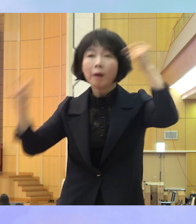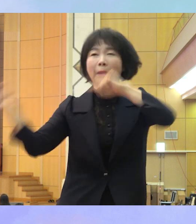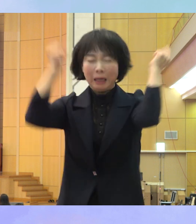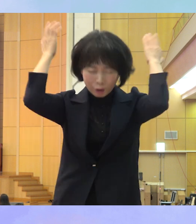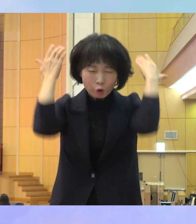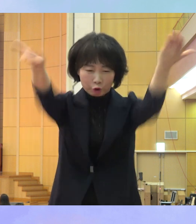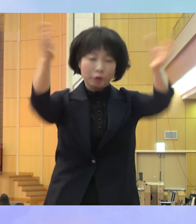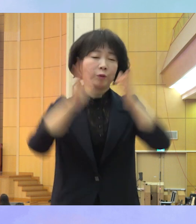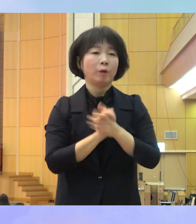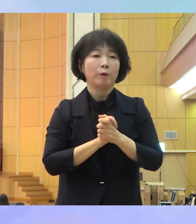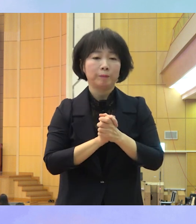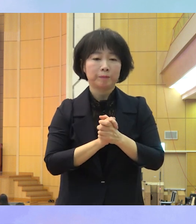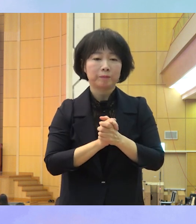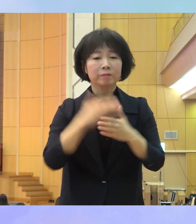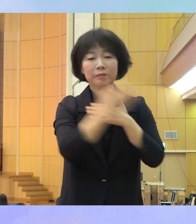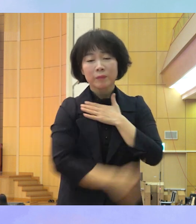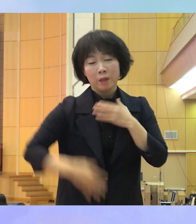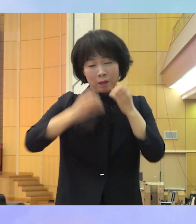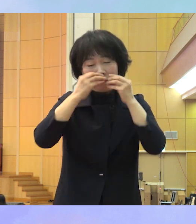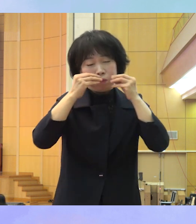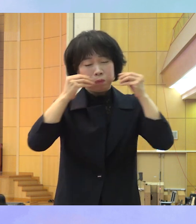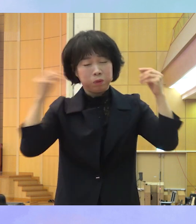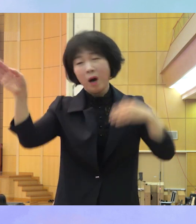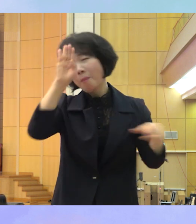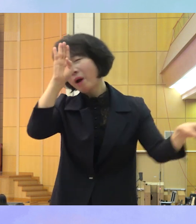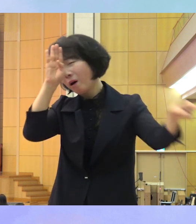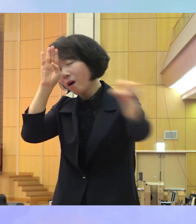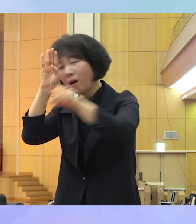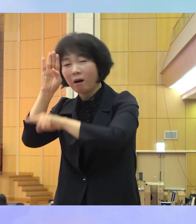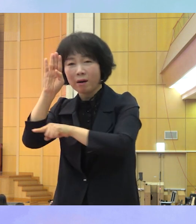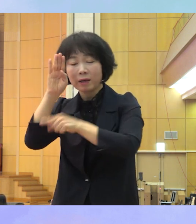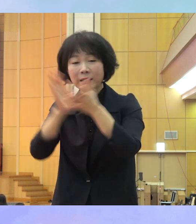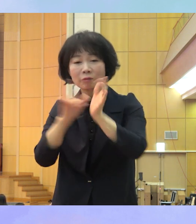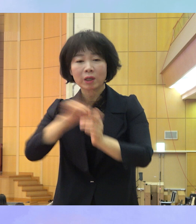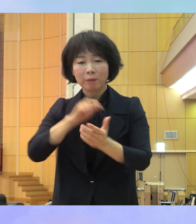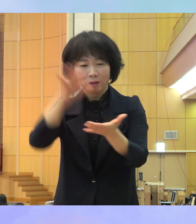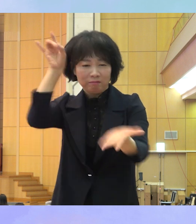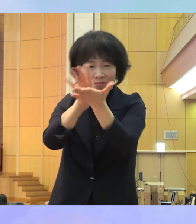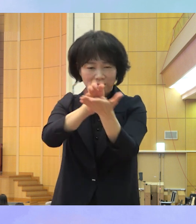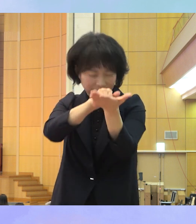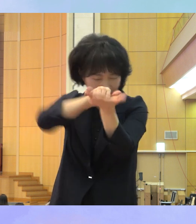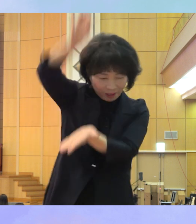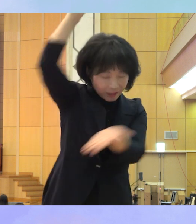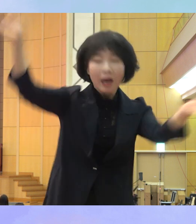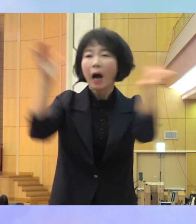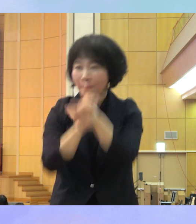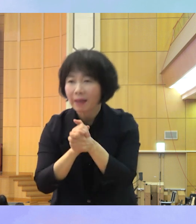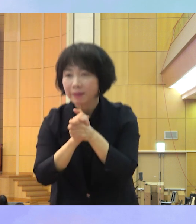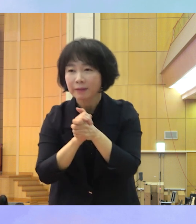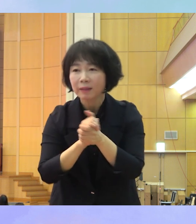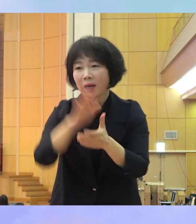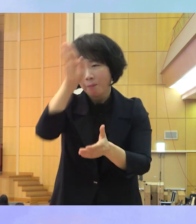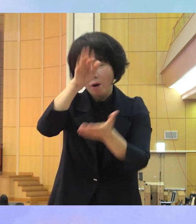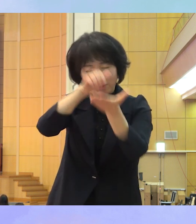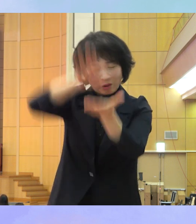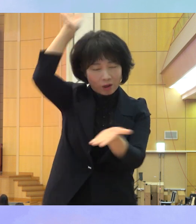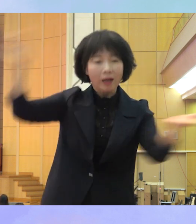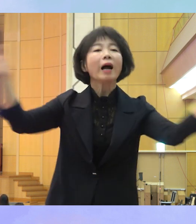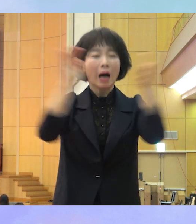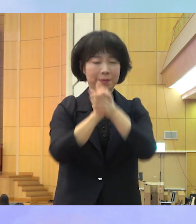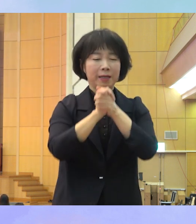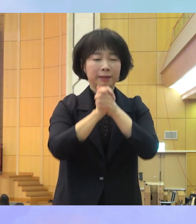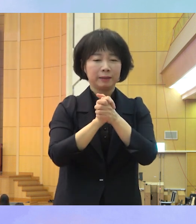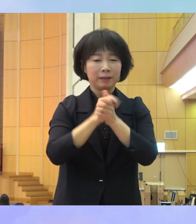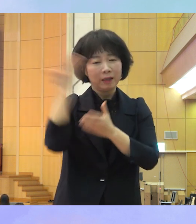의지해서 손을 얹었사오니 육체의 더러운 모든 질병들 떠나갈지어다,